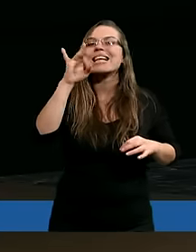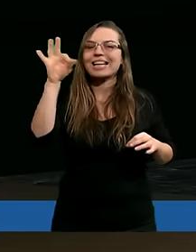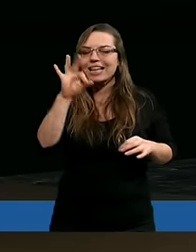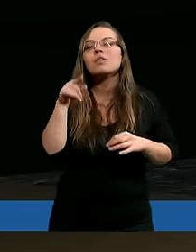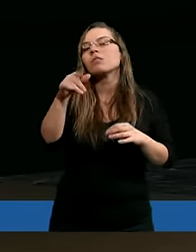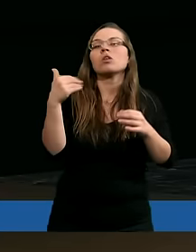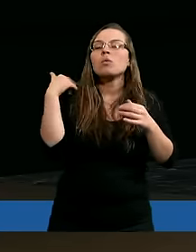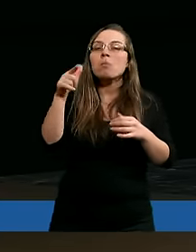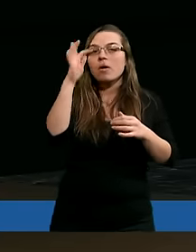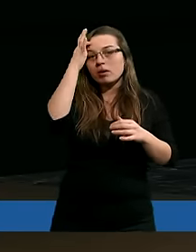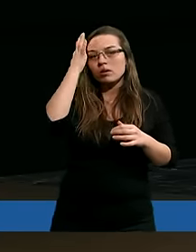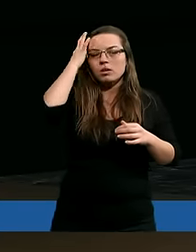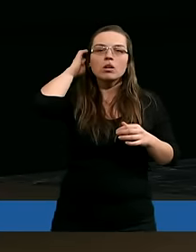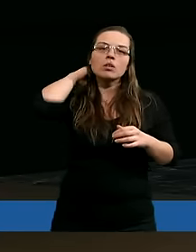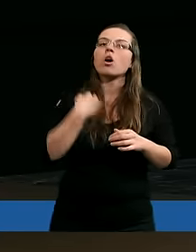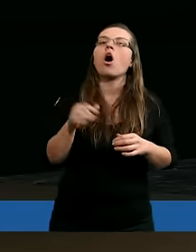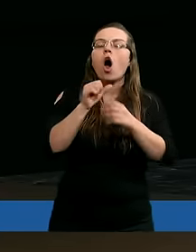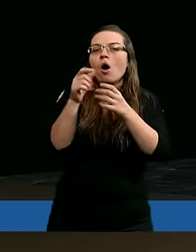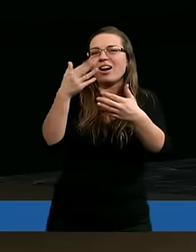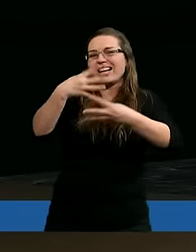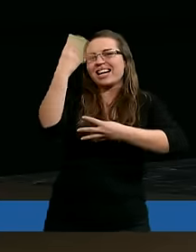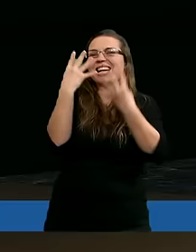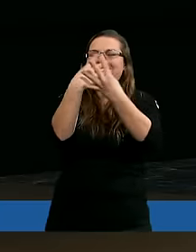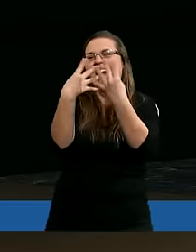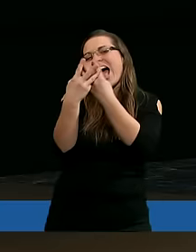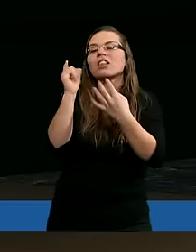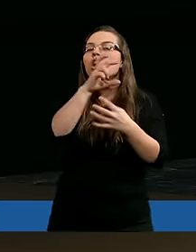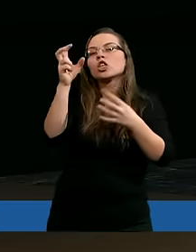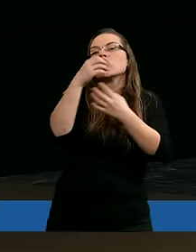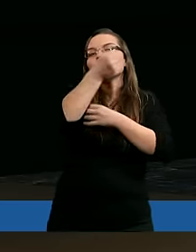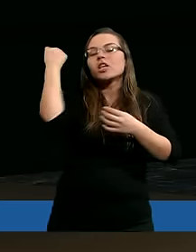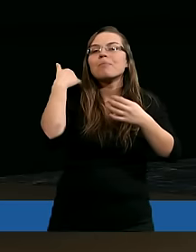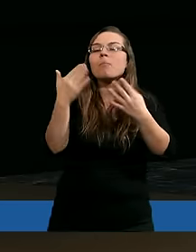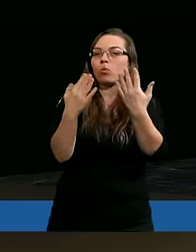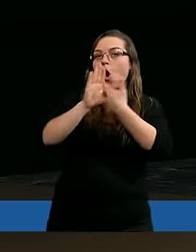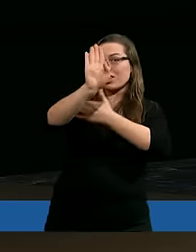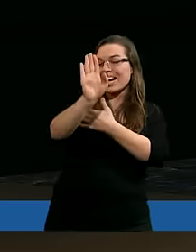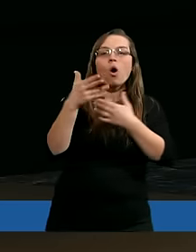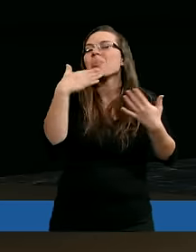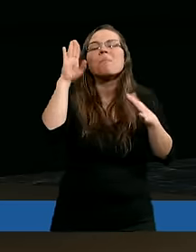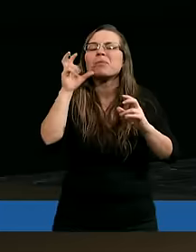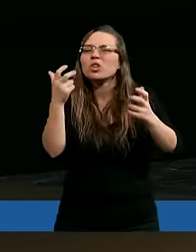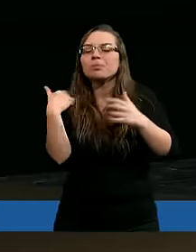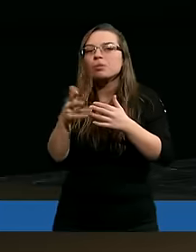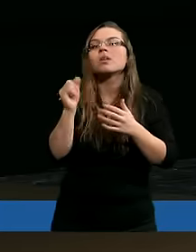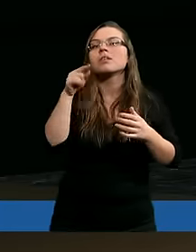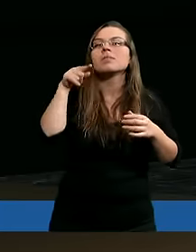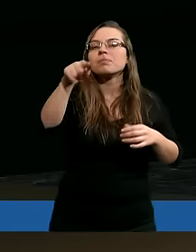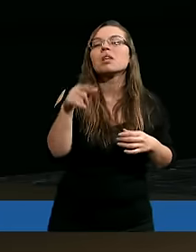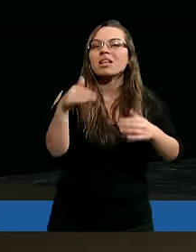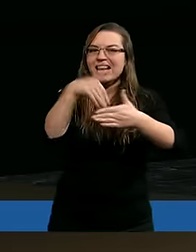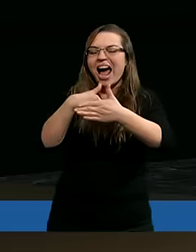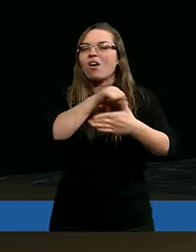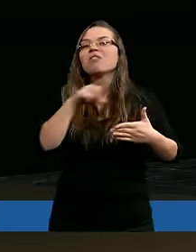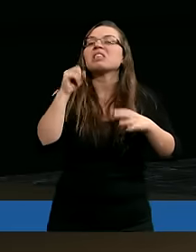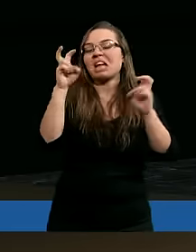tam swój wybieg, był oddzielony od nas jakąś kratą, czy też szybą, już nie pamiętam czym. I o ile inne zwierzęta zachowywały